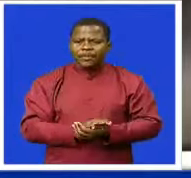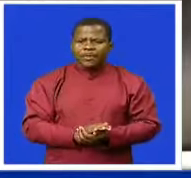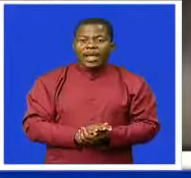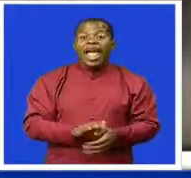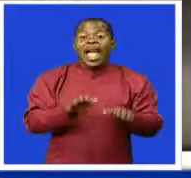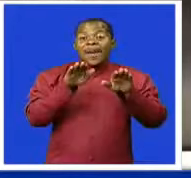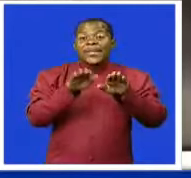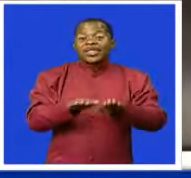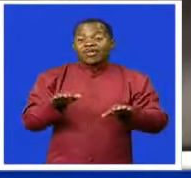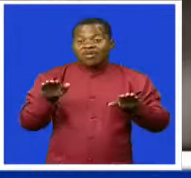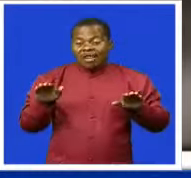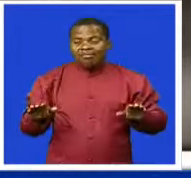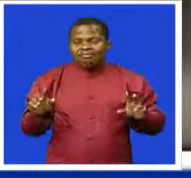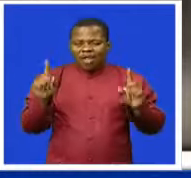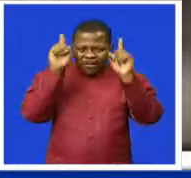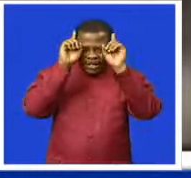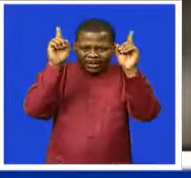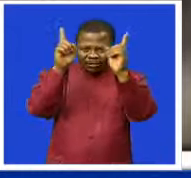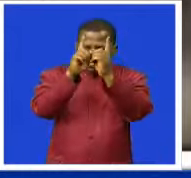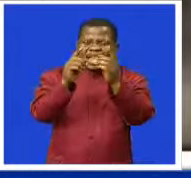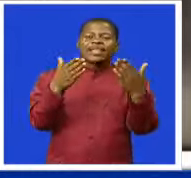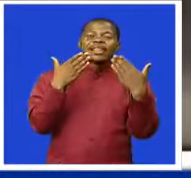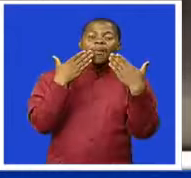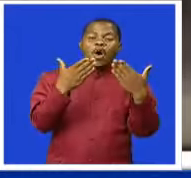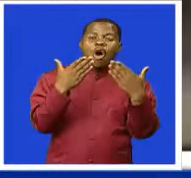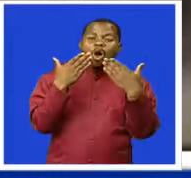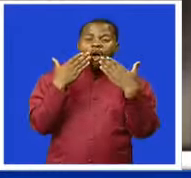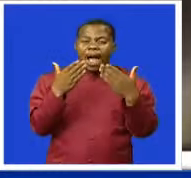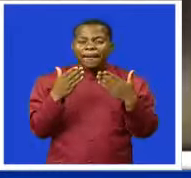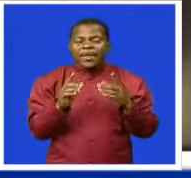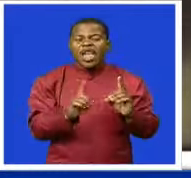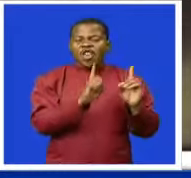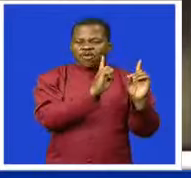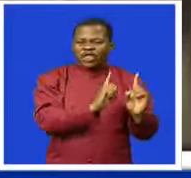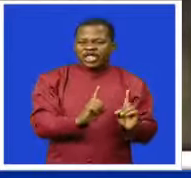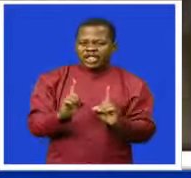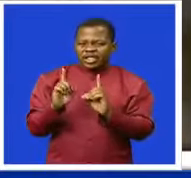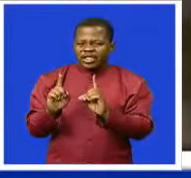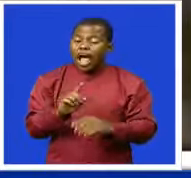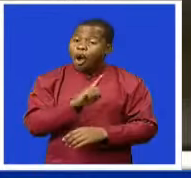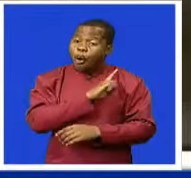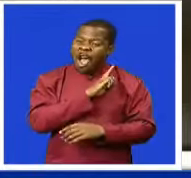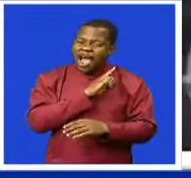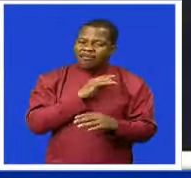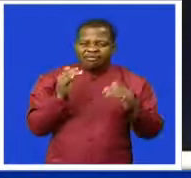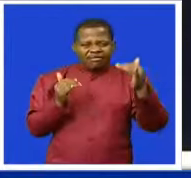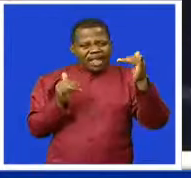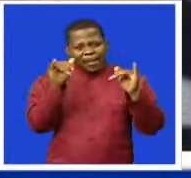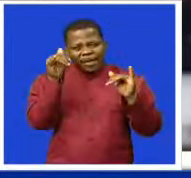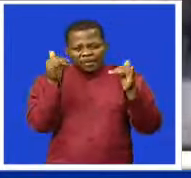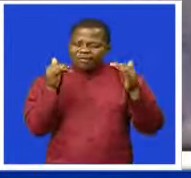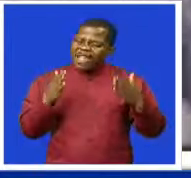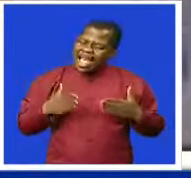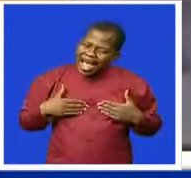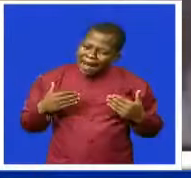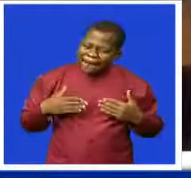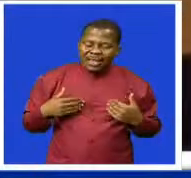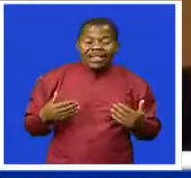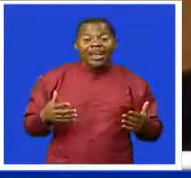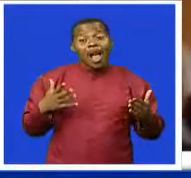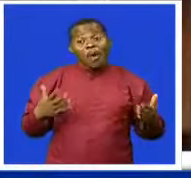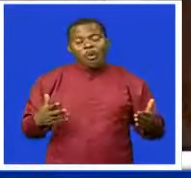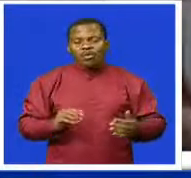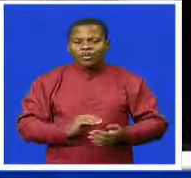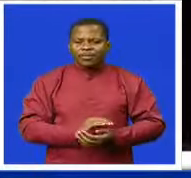kakhulu nakubo teacher bethu labasendele lomcimbi lomkhulu kangaka we are very happy about that babeseke bathatha